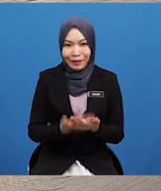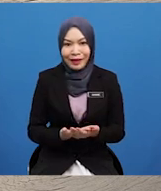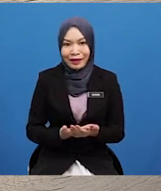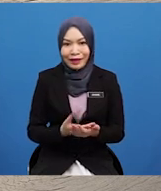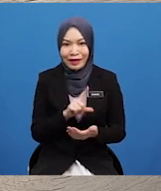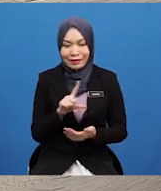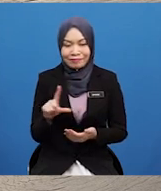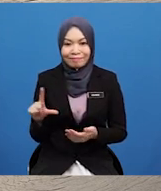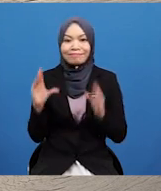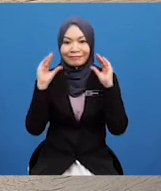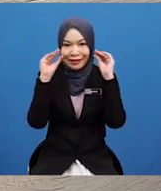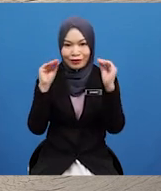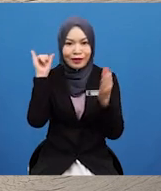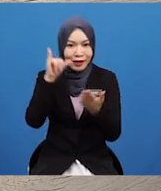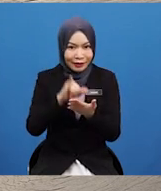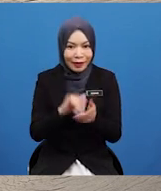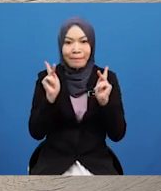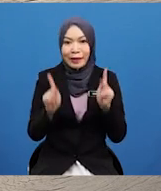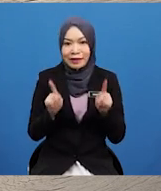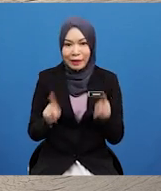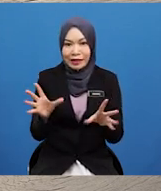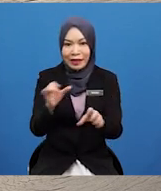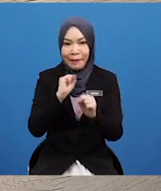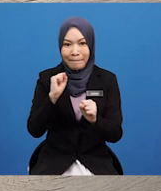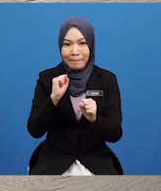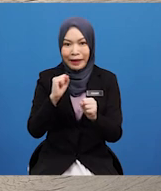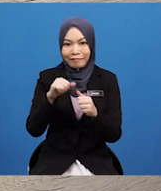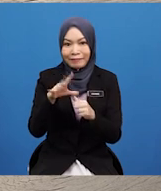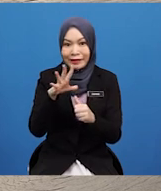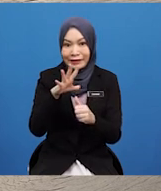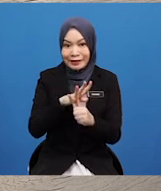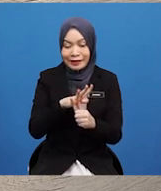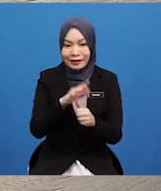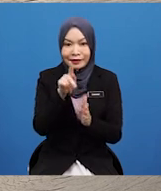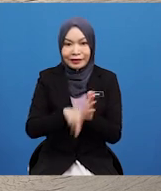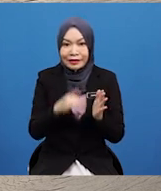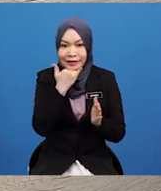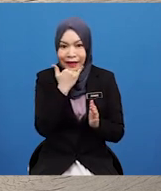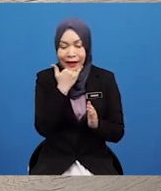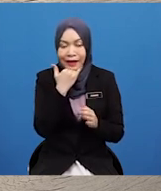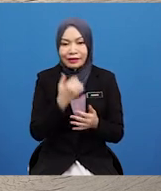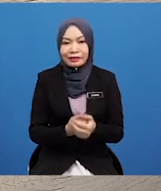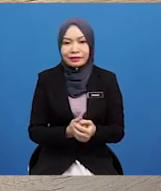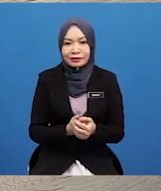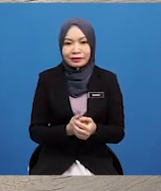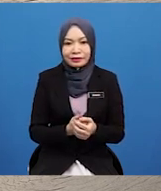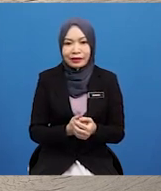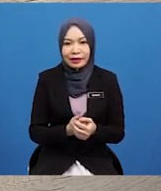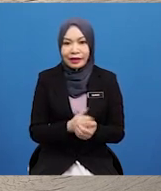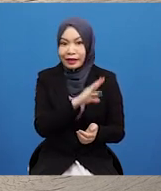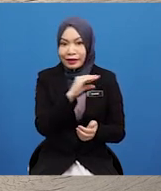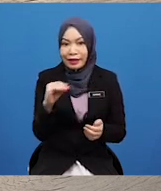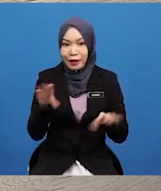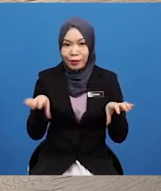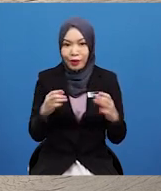Baiklah, cikgu yakin para pelajar dapat mengesan kesalahan bahasa, menjelaskan sebab kesalahan dan